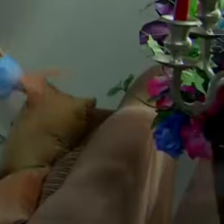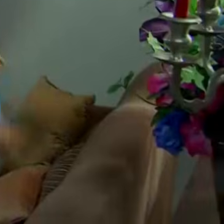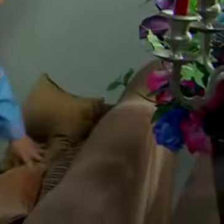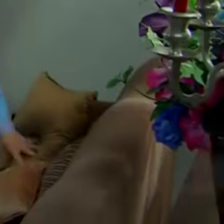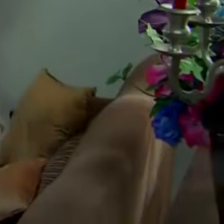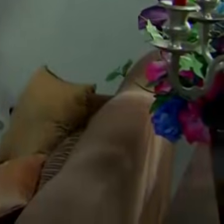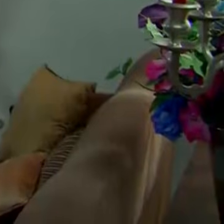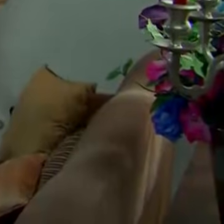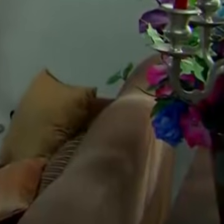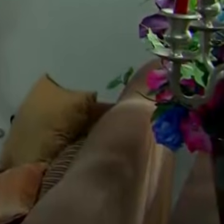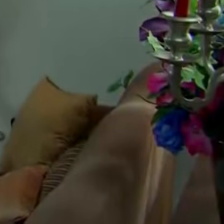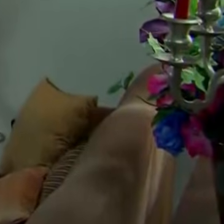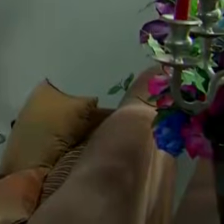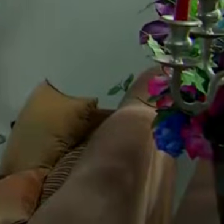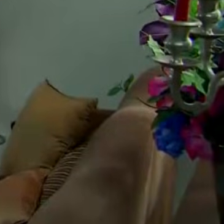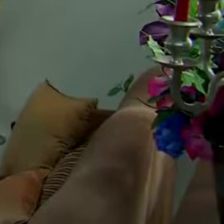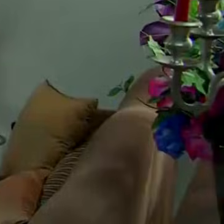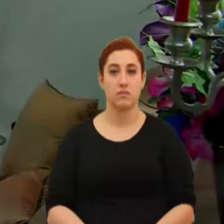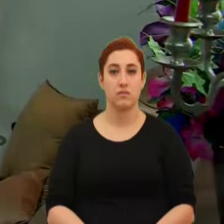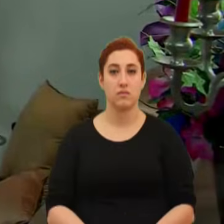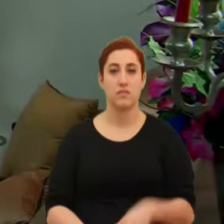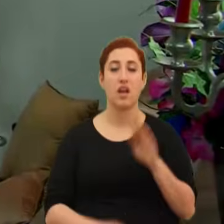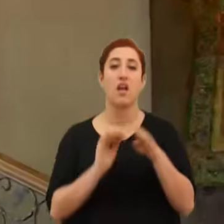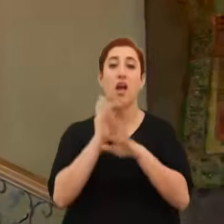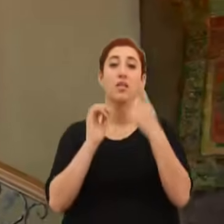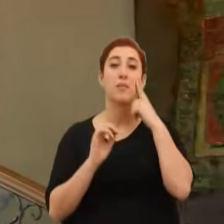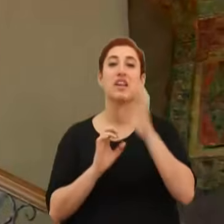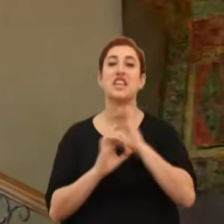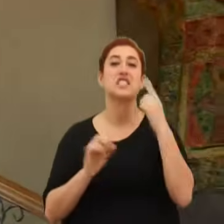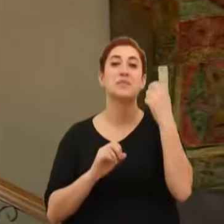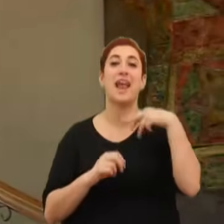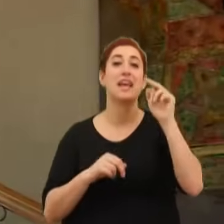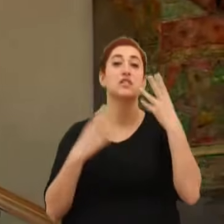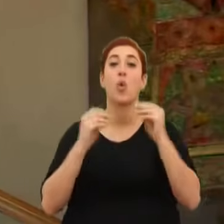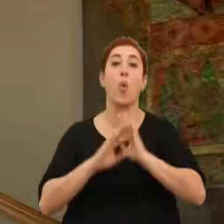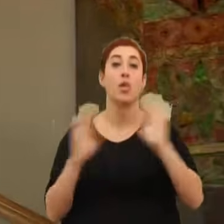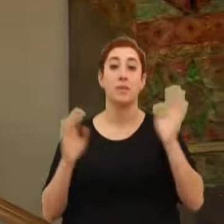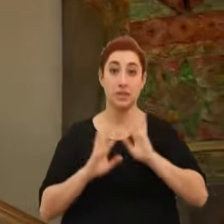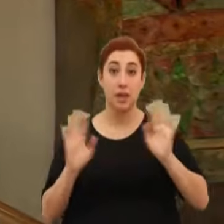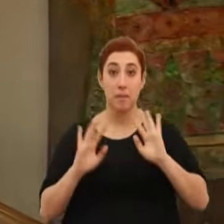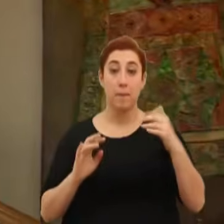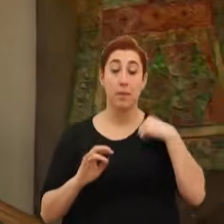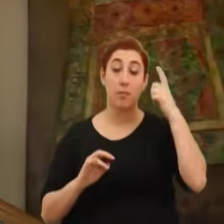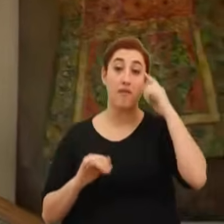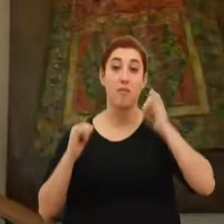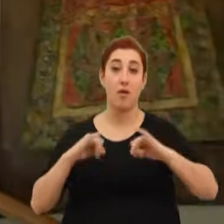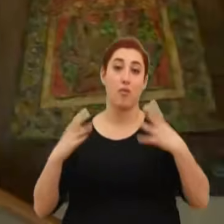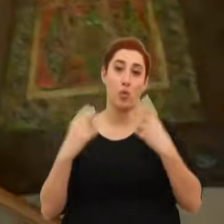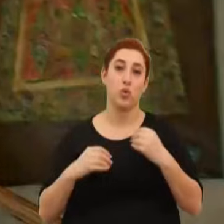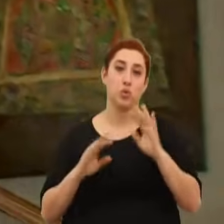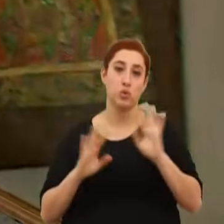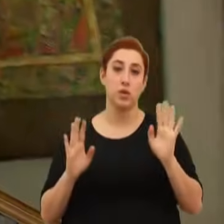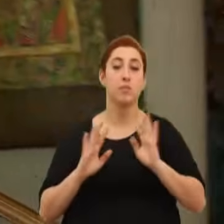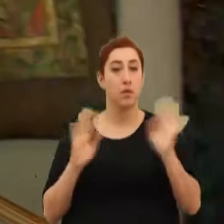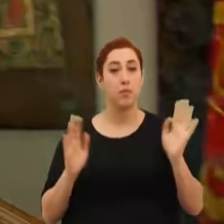Badire misafir salonundaki koltukları düzeltiyor. Rüyamın sesini duyunca irkildi. Hiçbir eksik gedik kalmasın, tamam mı? Benim kafam rahat olsun